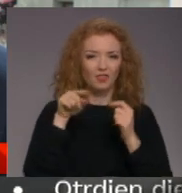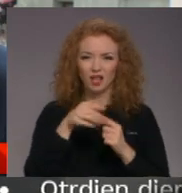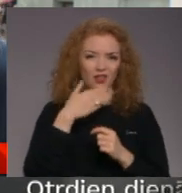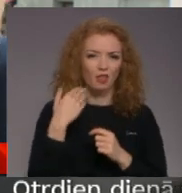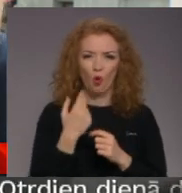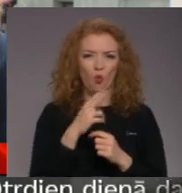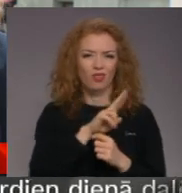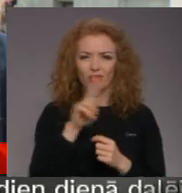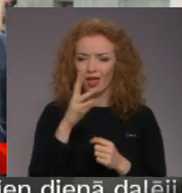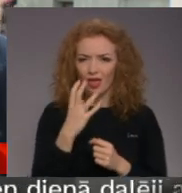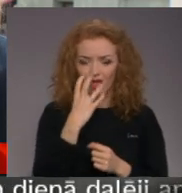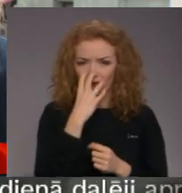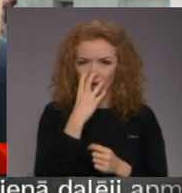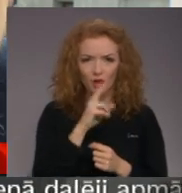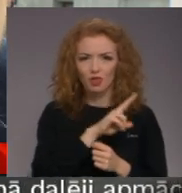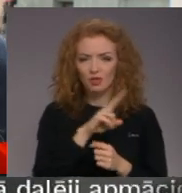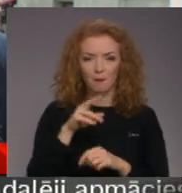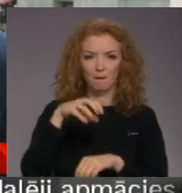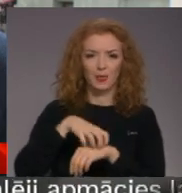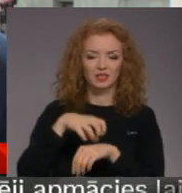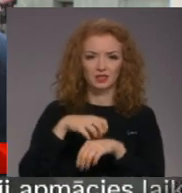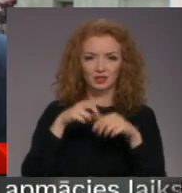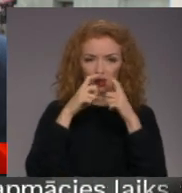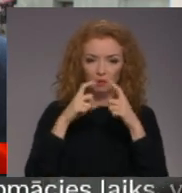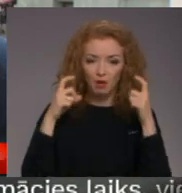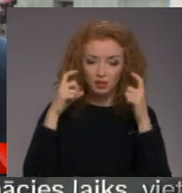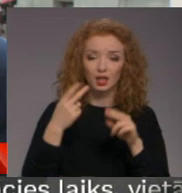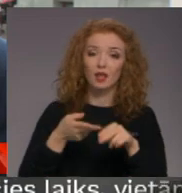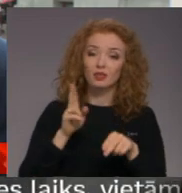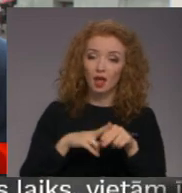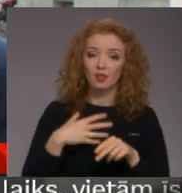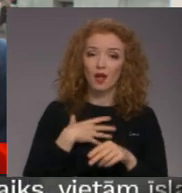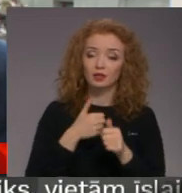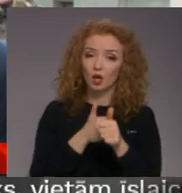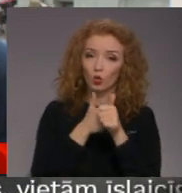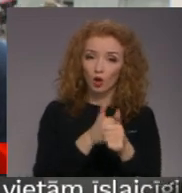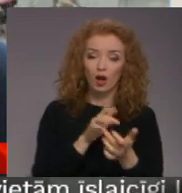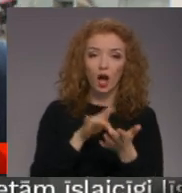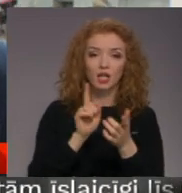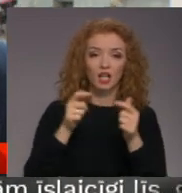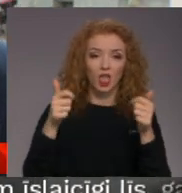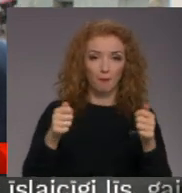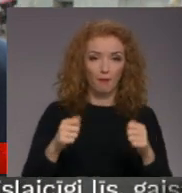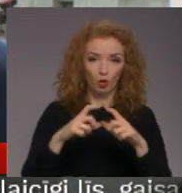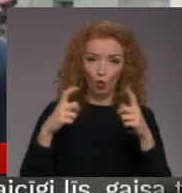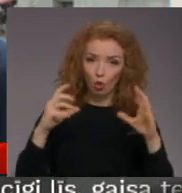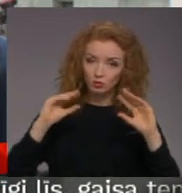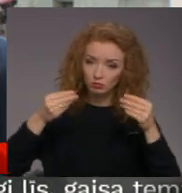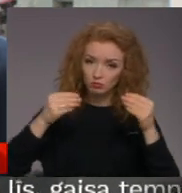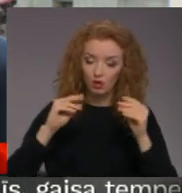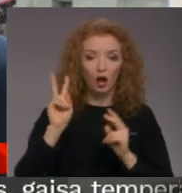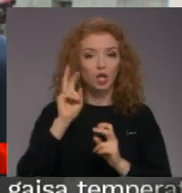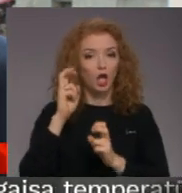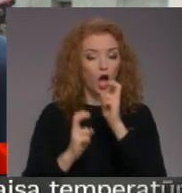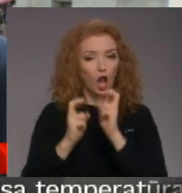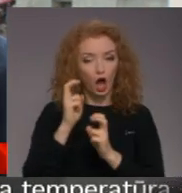respirators, ne šī te medicīniskā maska, noteikti jāskatās uz, faktiski uz iepakojumu. Kas ir